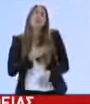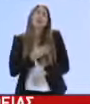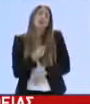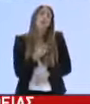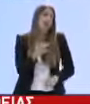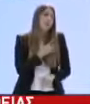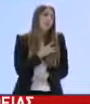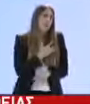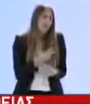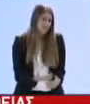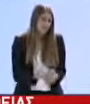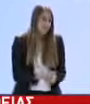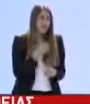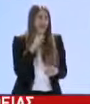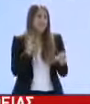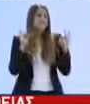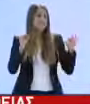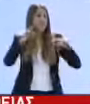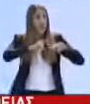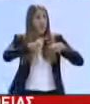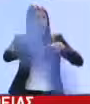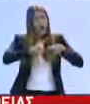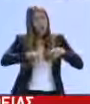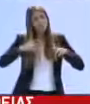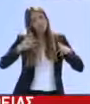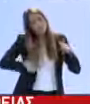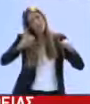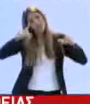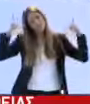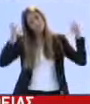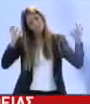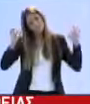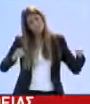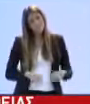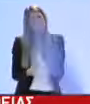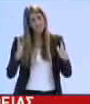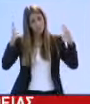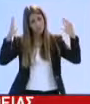από καρδιάς. Ζήτω η Ελλάδα, ζήτω η Νέα Δημοκρατία.